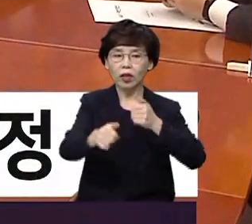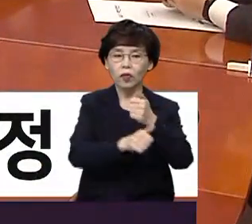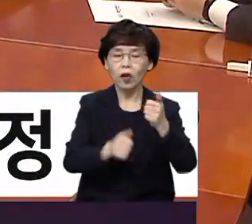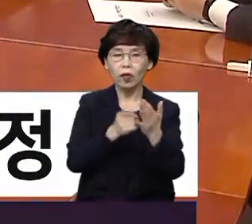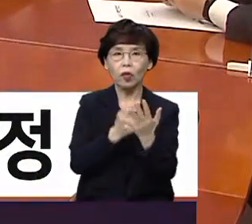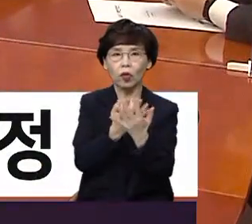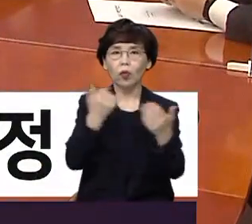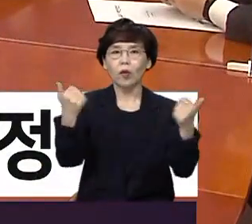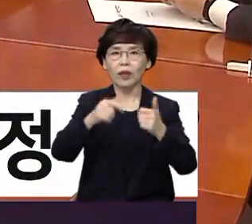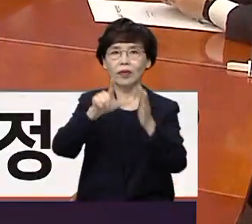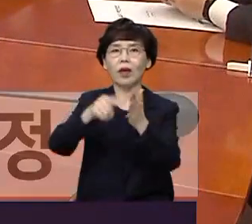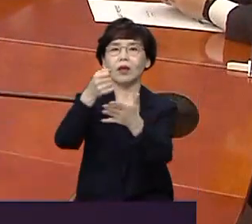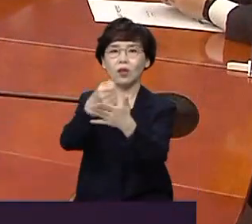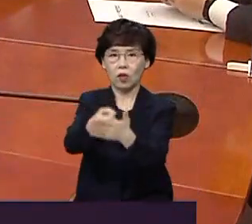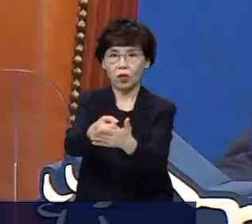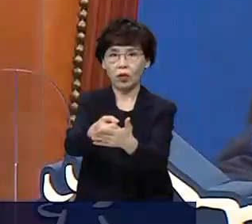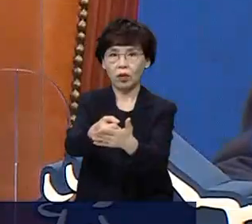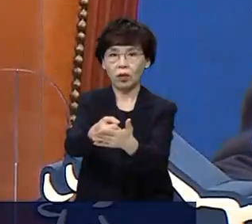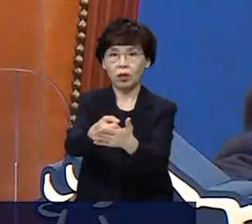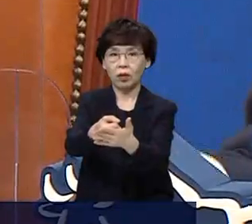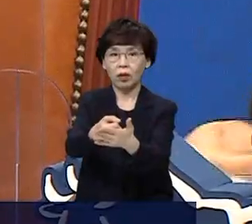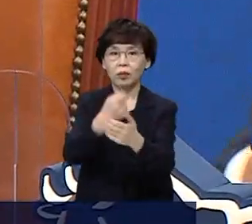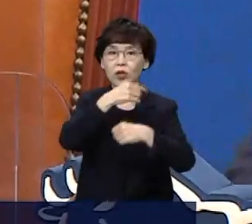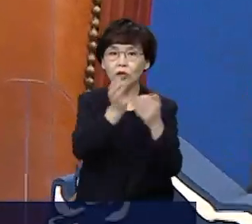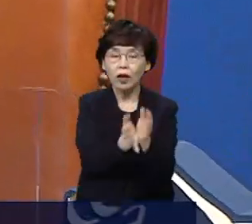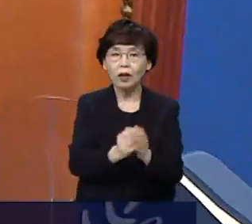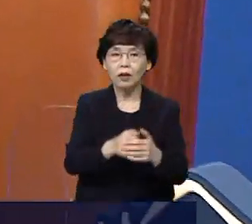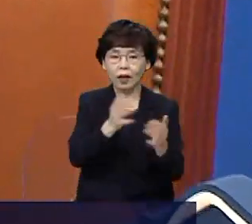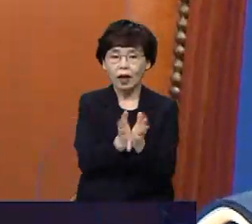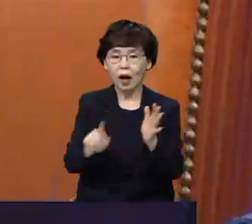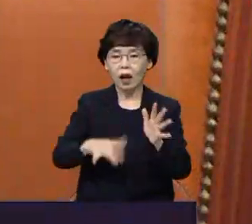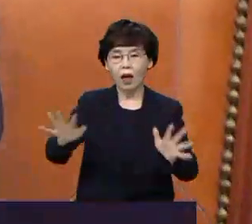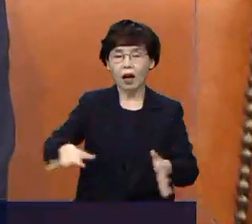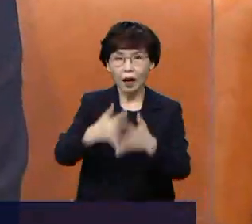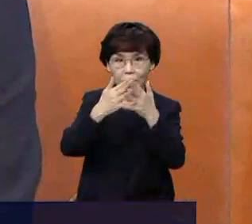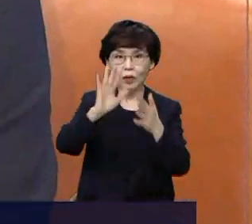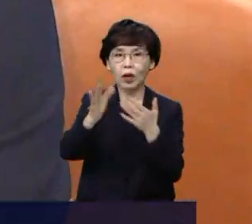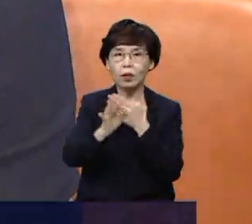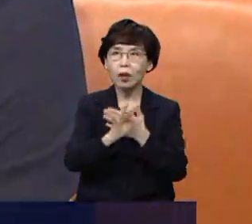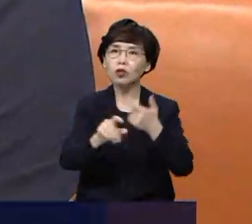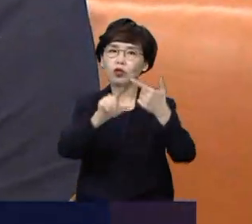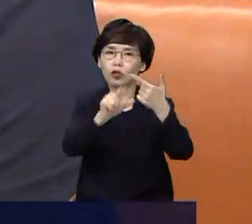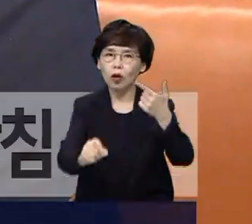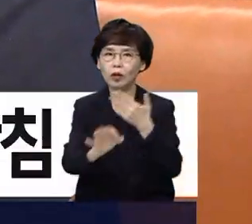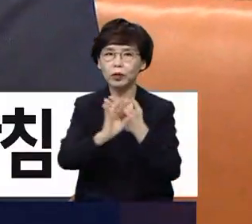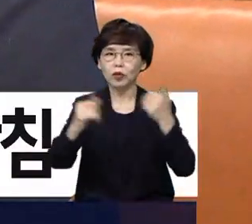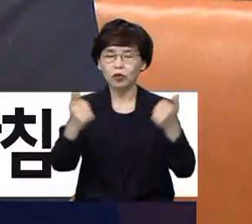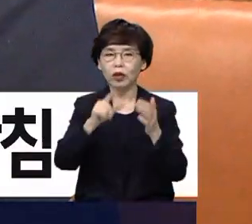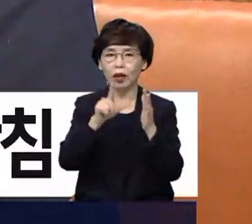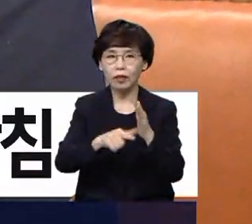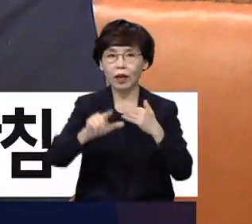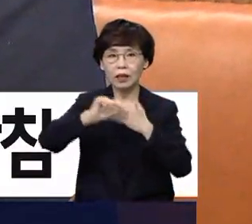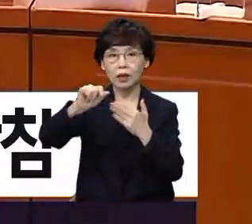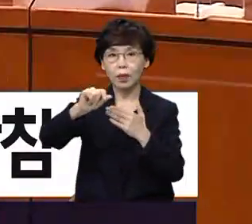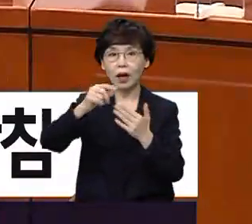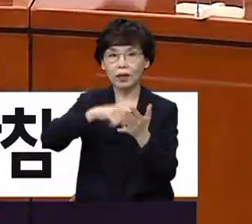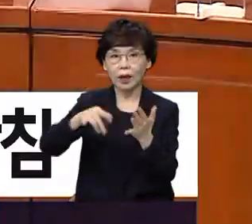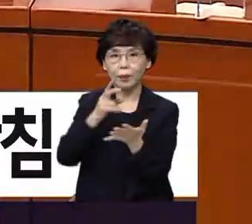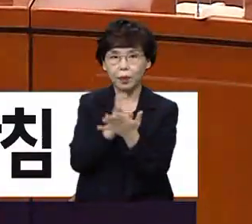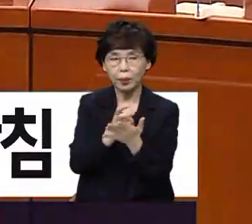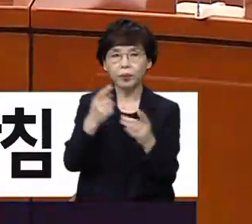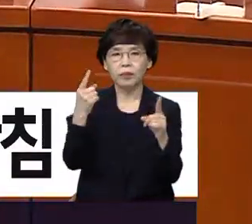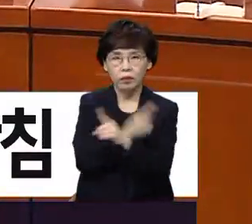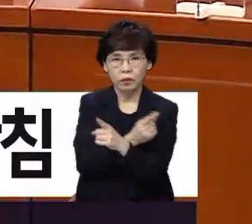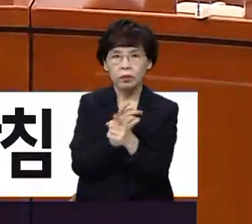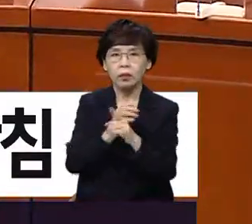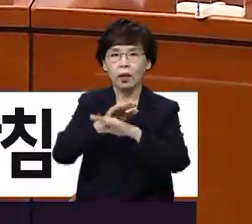정책위원총회에서 확정될 예정입니다. 민주당은 당내 합의가 이뤄지는 대로 오는 6월 임시국회에서 지방세법 개정안을 처리하는